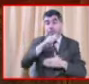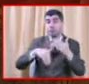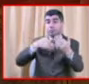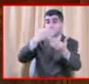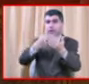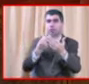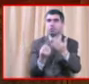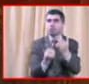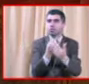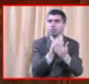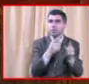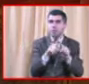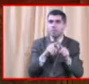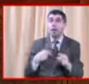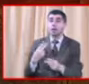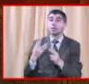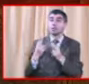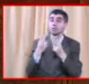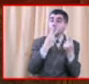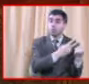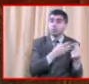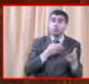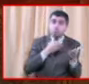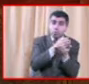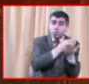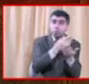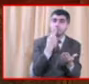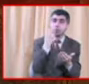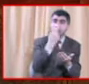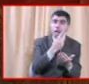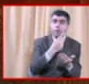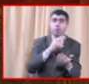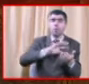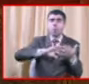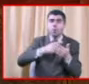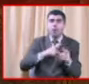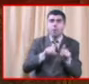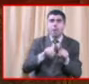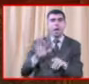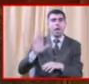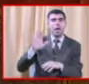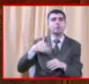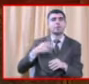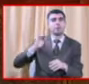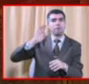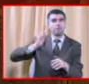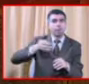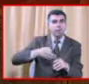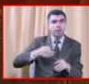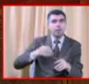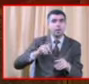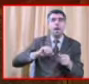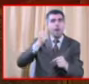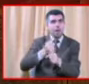كونتيديوتي مع هذا الموضوع، وانا زرت شخصيا المنطقه للمره الثانيه وشتو وتنوعدك ان فيما يخص مستشفى ميدلت